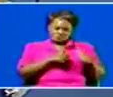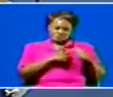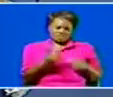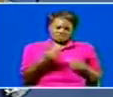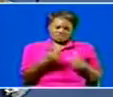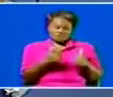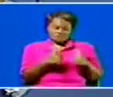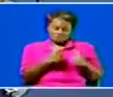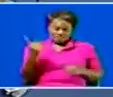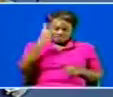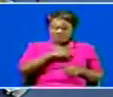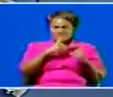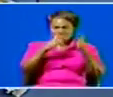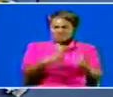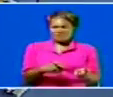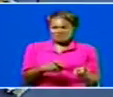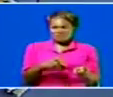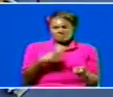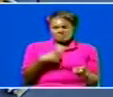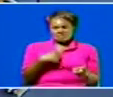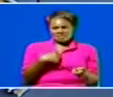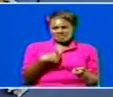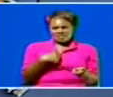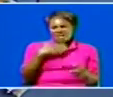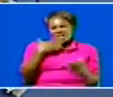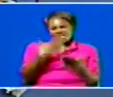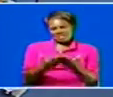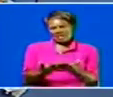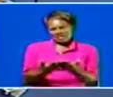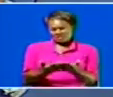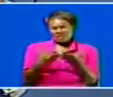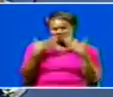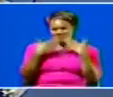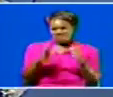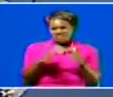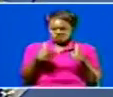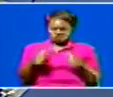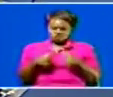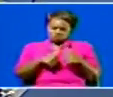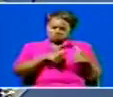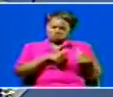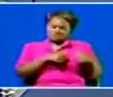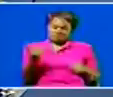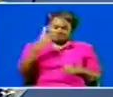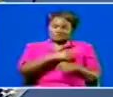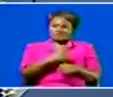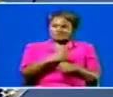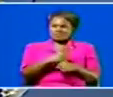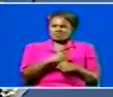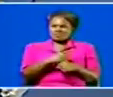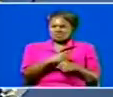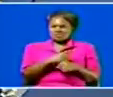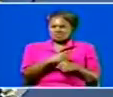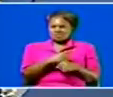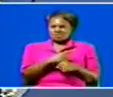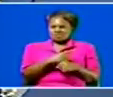Nime appreciate. I don't think ningepata, lakini at least zaine za soba nilipata Valentine gift. Abisa, yo. Yeah, KDF. Nili enjoy this whole